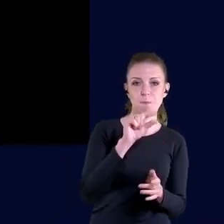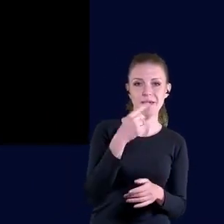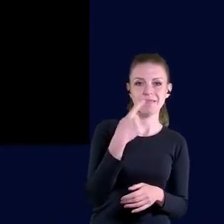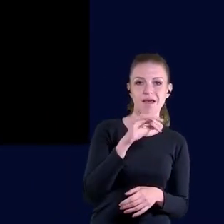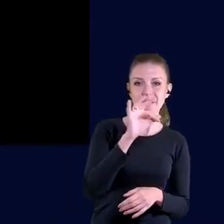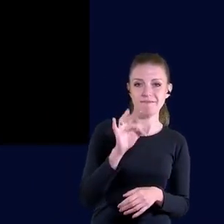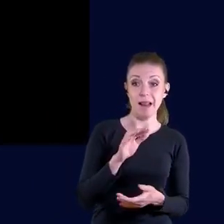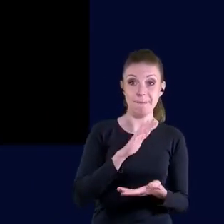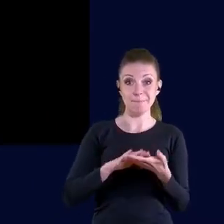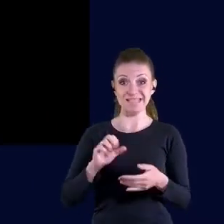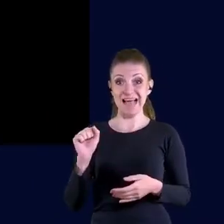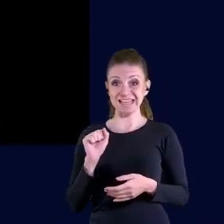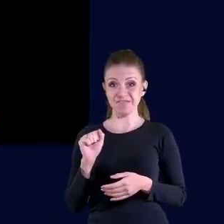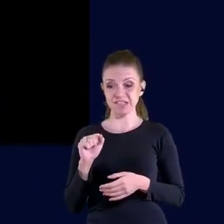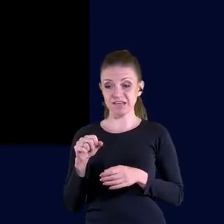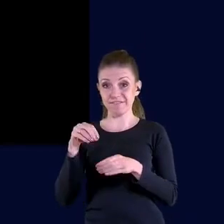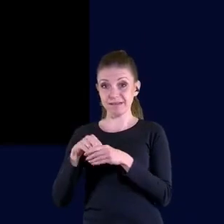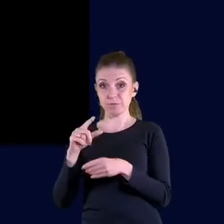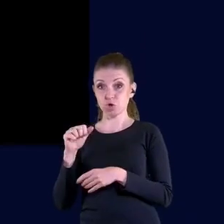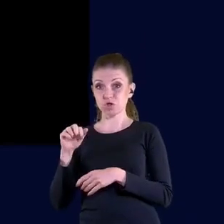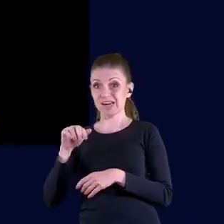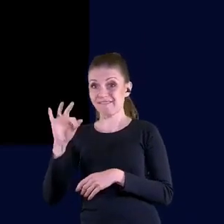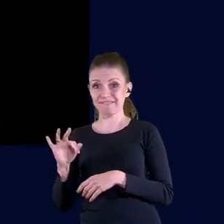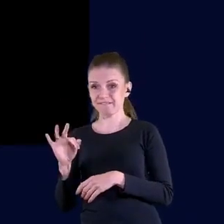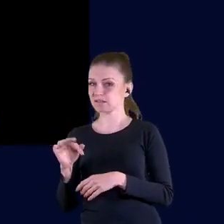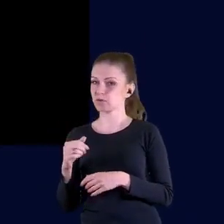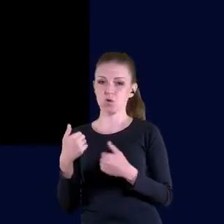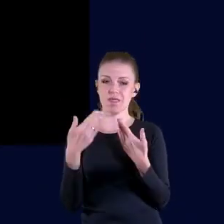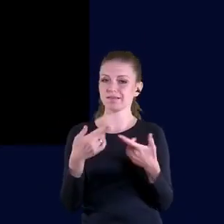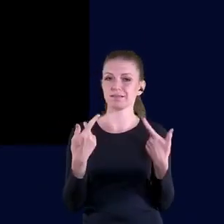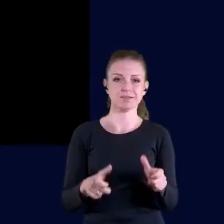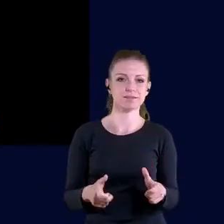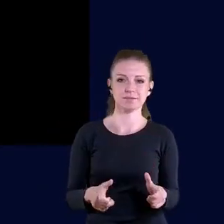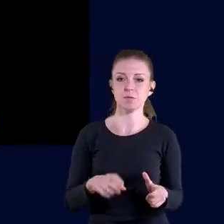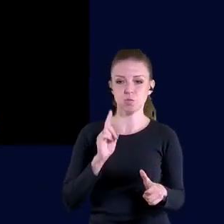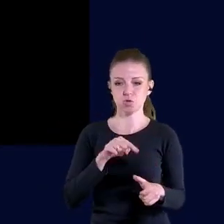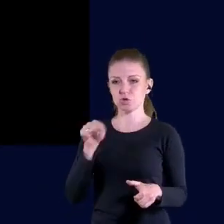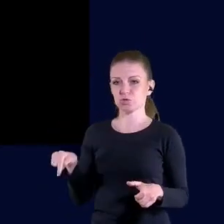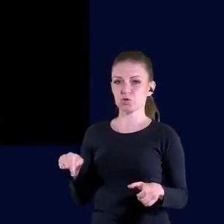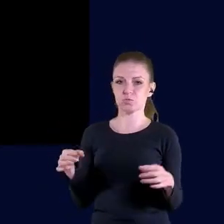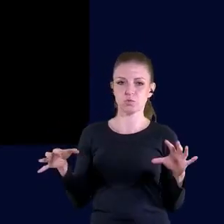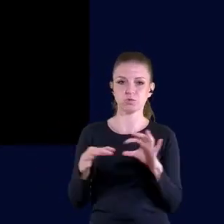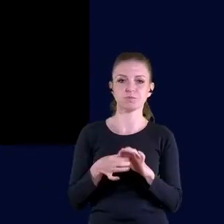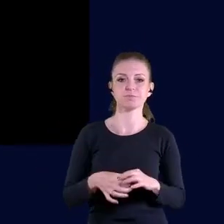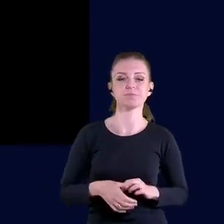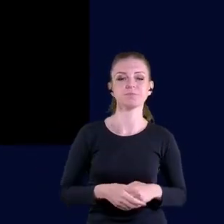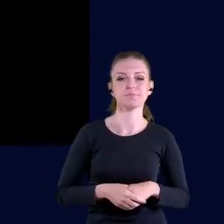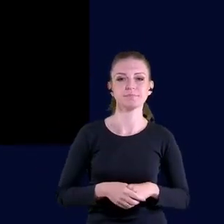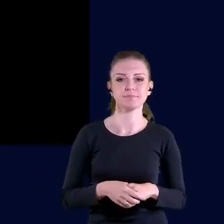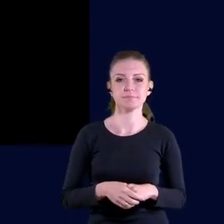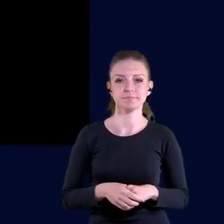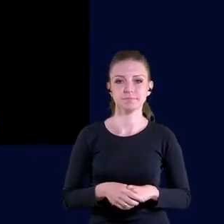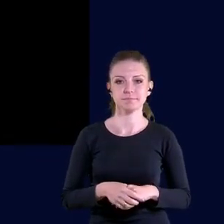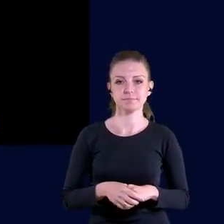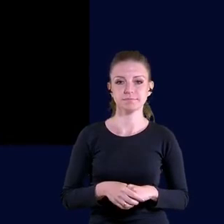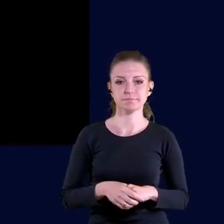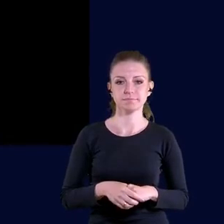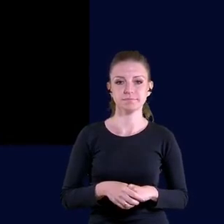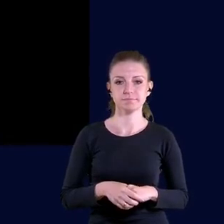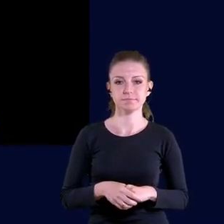bez aktywacji w strefie nic nie daje i teraz szybciutko jeszcze o tym jak